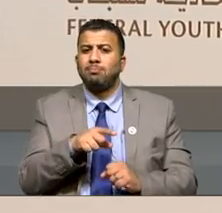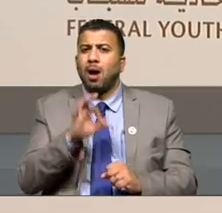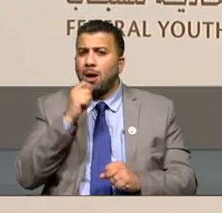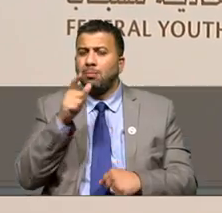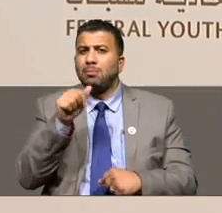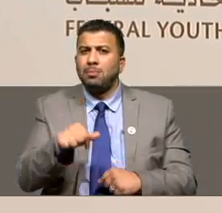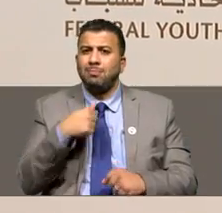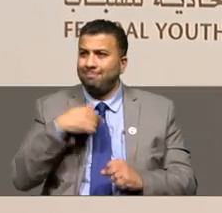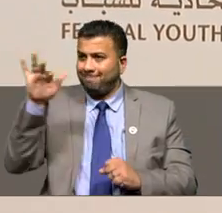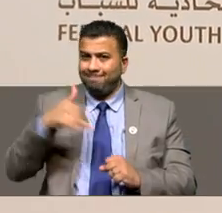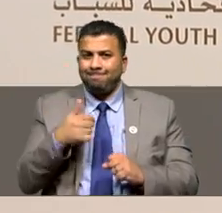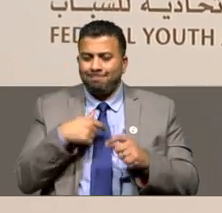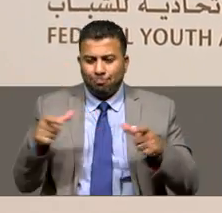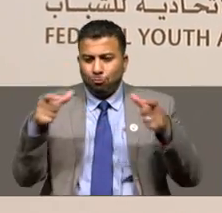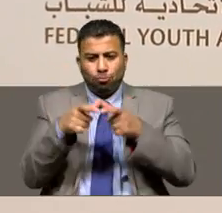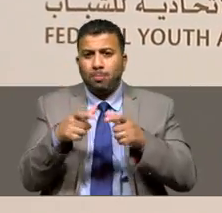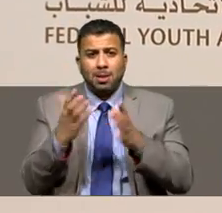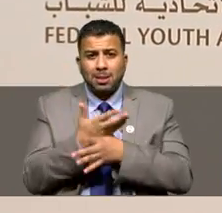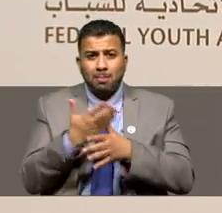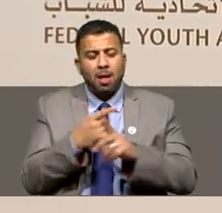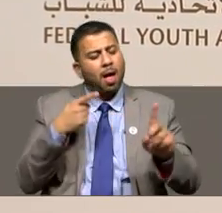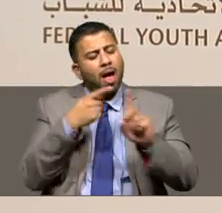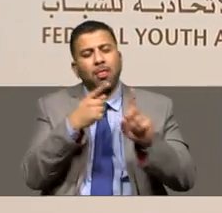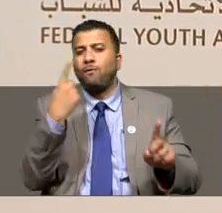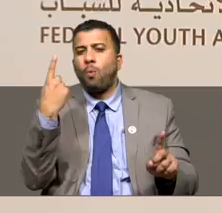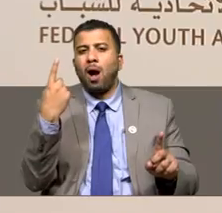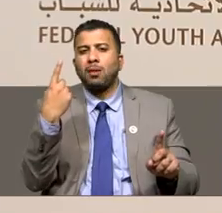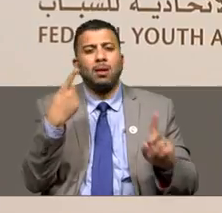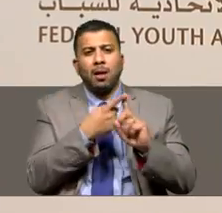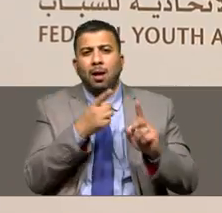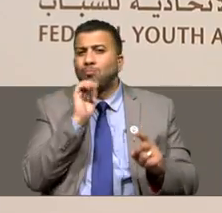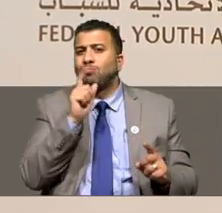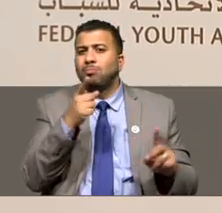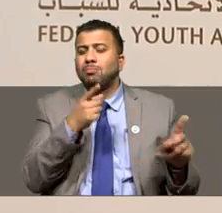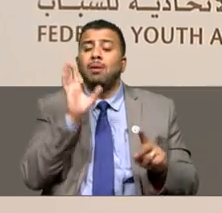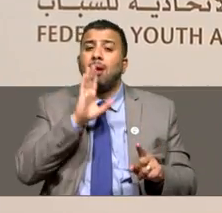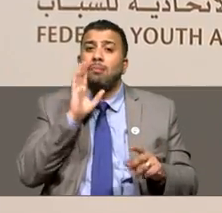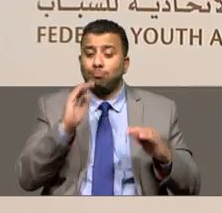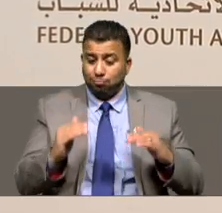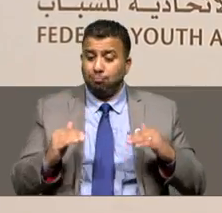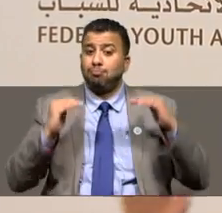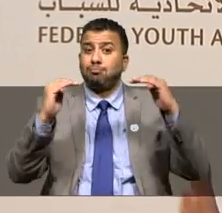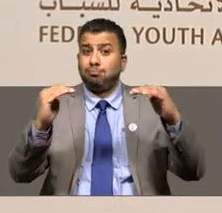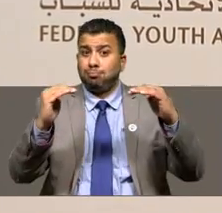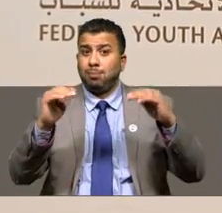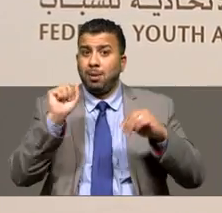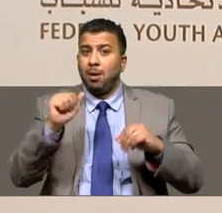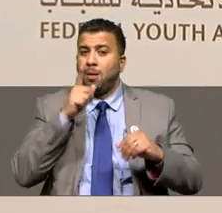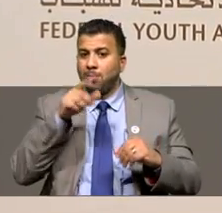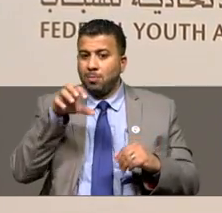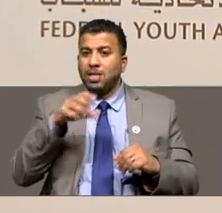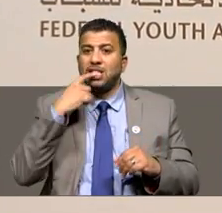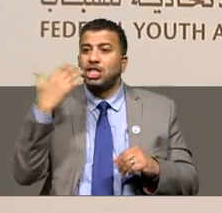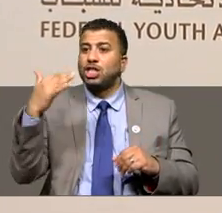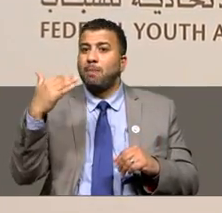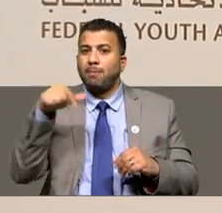اعتقد ان احنا جايين ومجتمعين كلنا لان عندنا هدف واحد، الا وهو ان نعلي ونرفع من مكانة وتعزيز مكانة